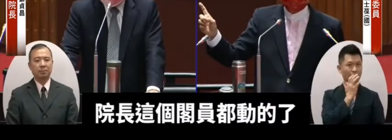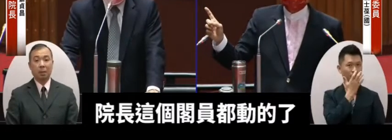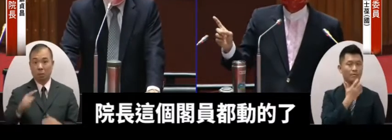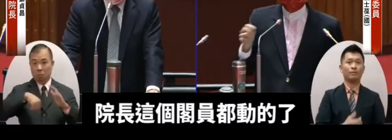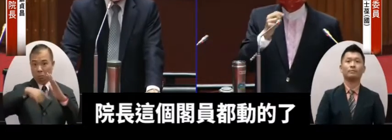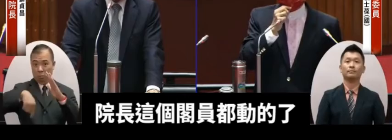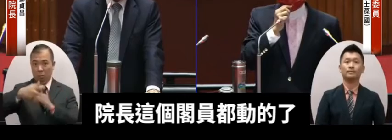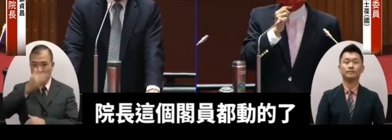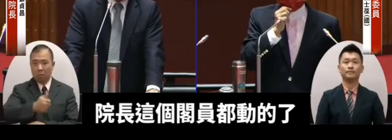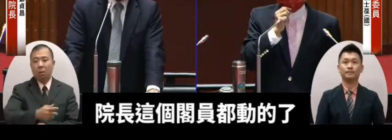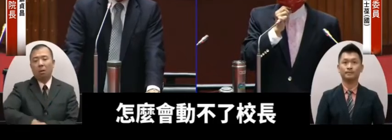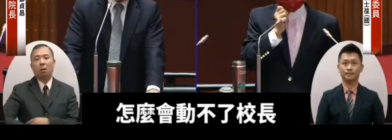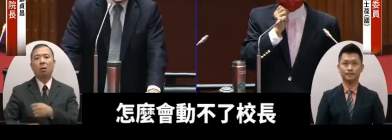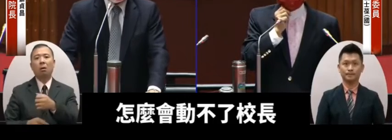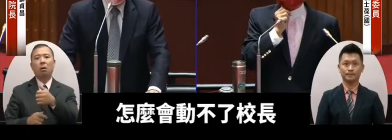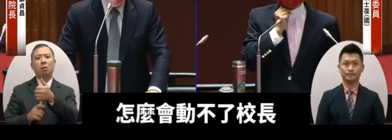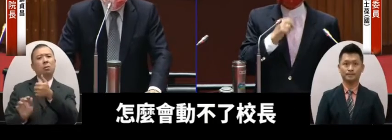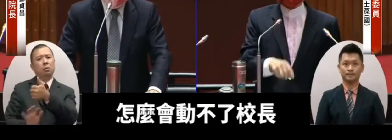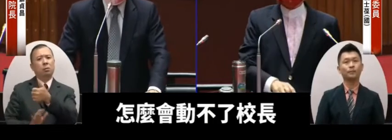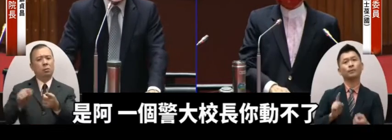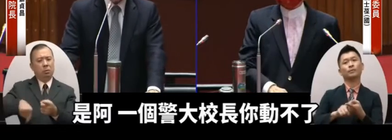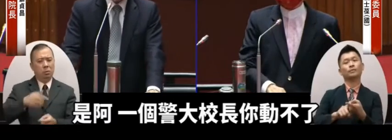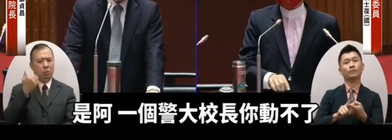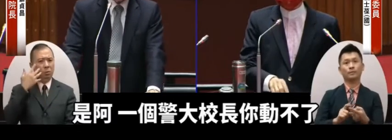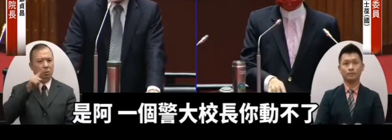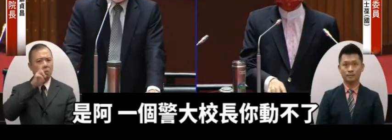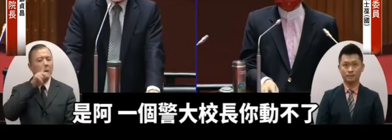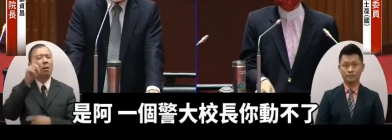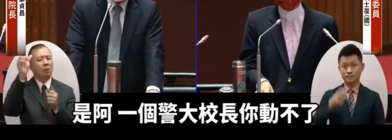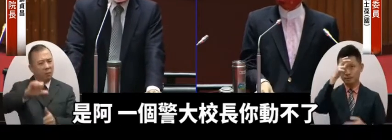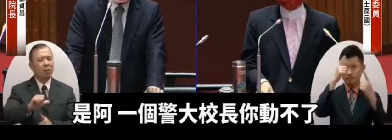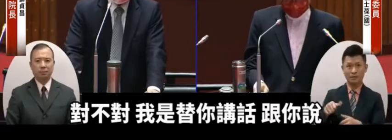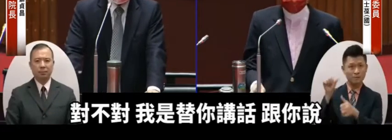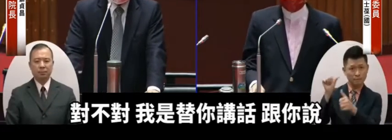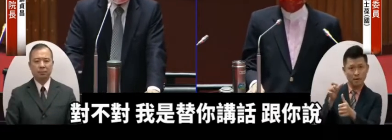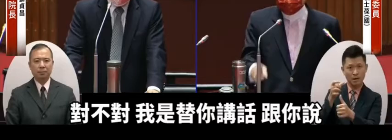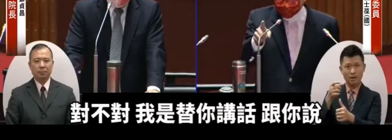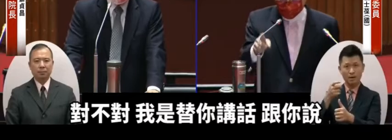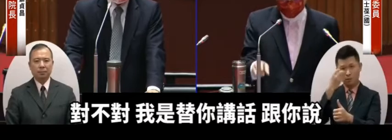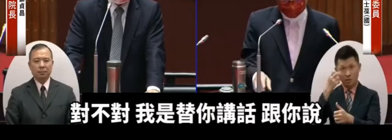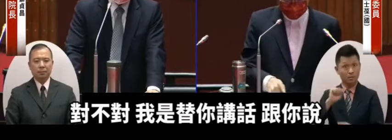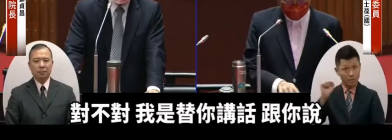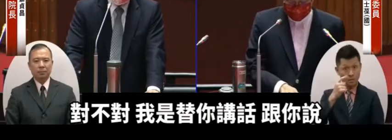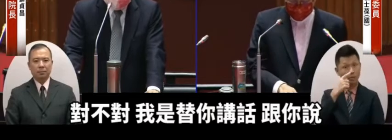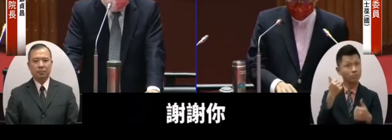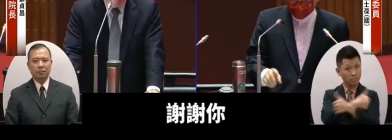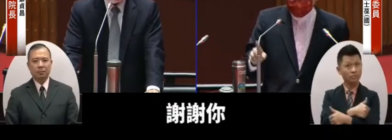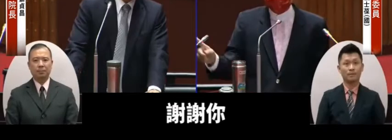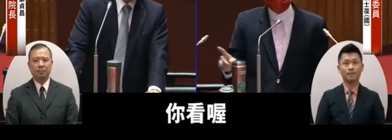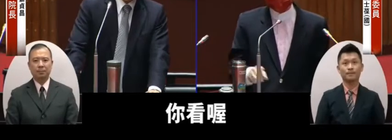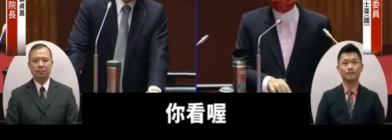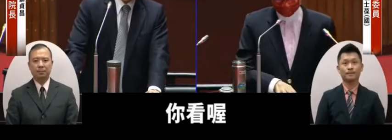这个阁员都动得了，怎么会动不了一个局长？ 是啊，一个警大校长你动不了，对不对？我是听你讲话，我跟你说。 谢